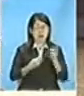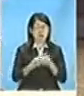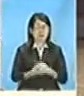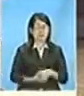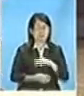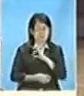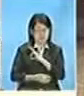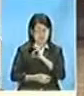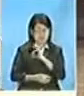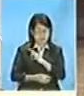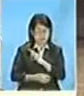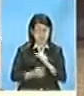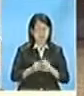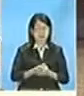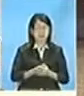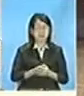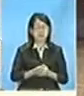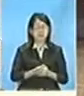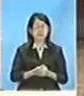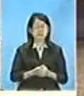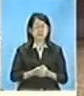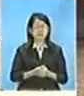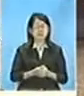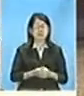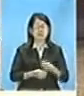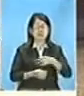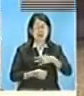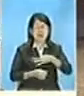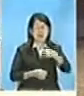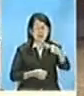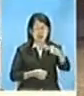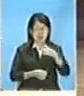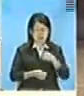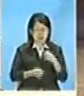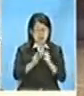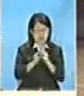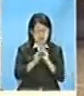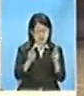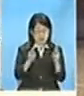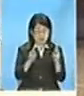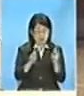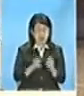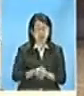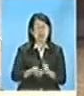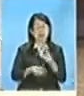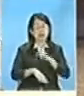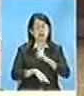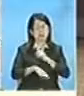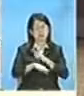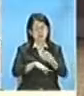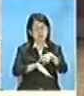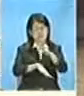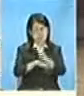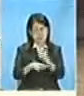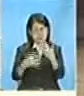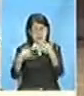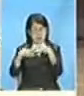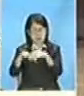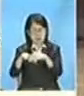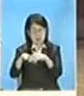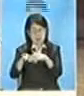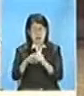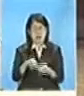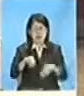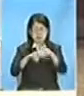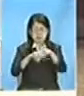รีที่ใหญ่ที่สุดของประเทศให้เป็นกรรมการอำนวยการเป็นประธานประสานงานองค์กรสมาชิก200กว่าองค์ก